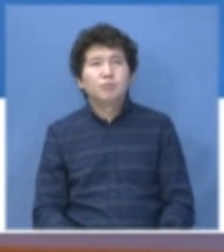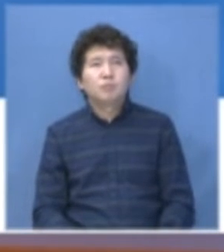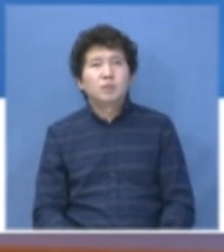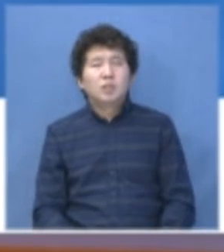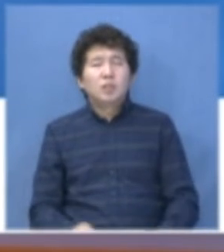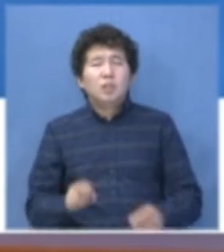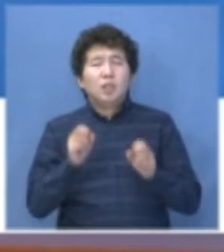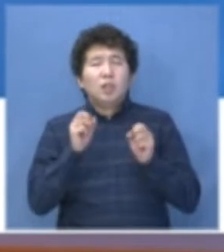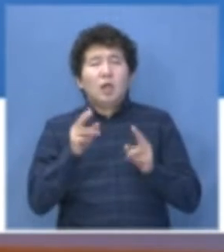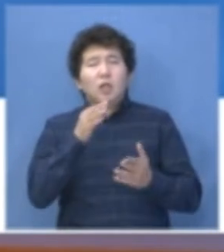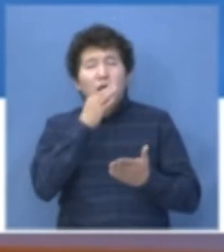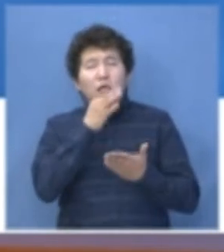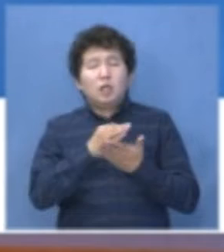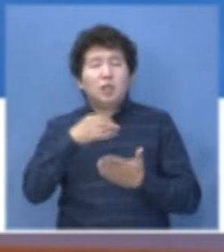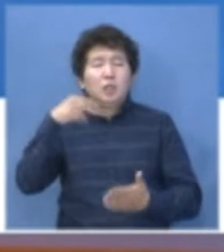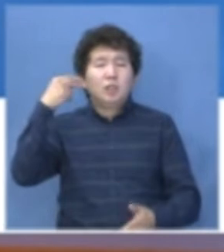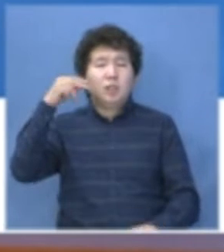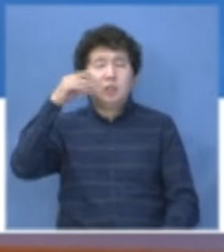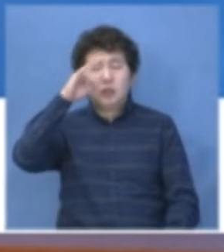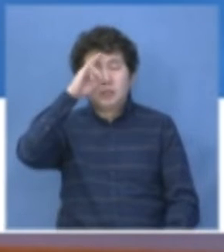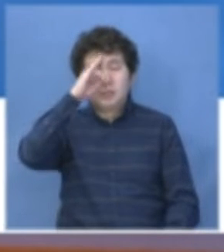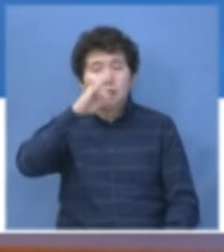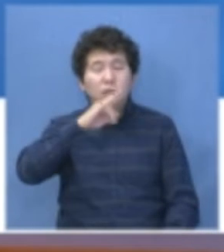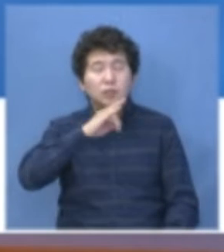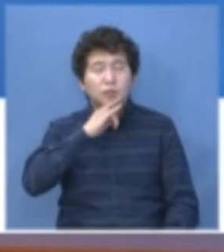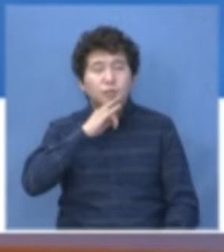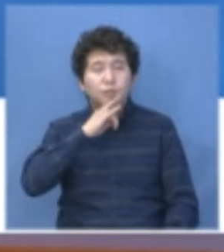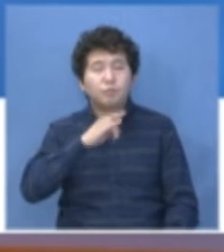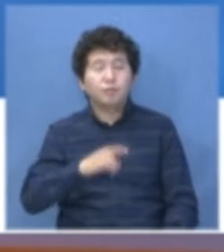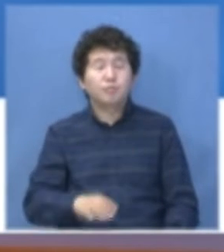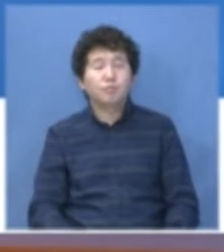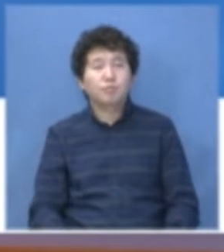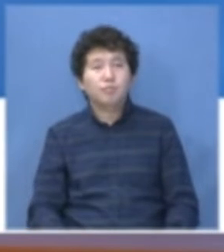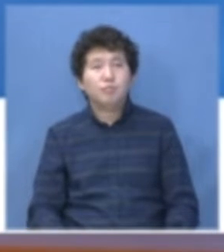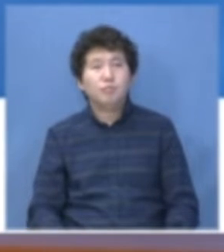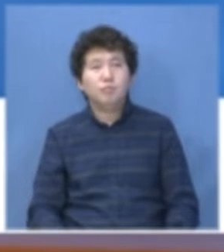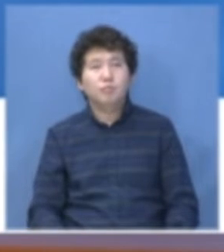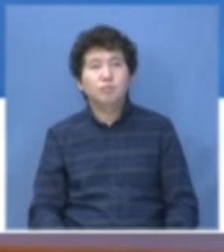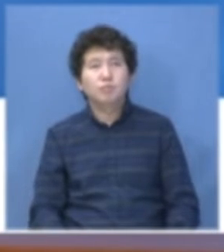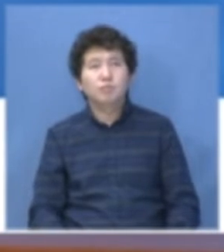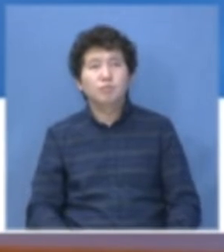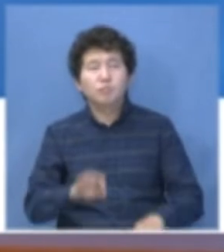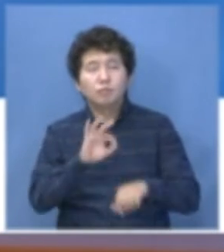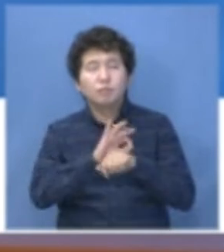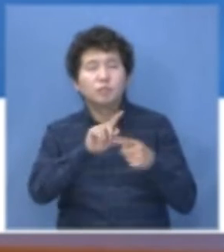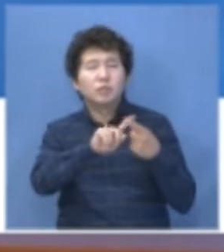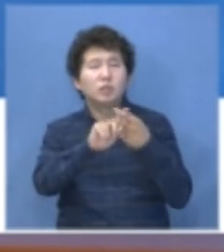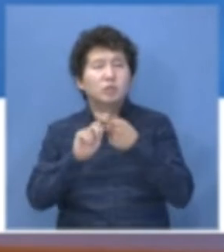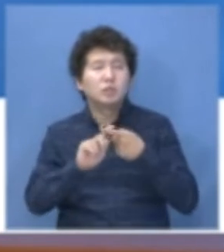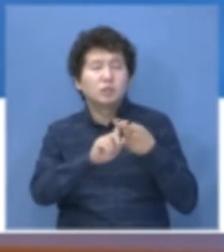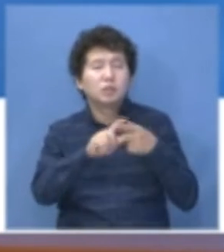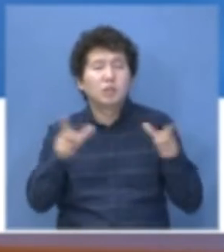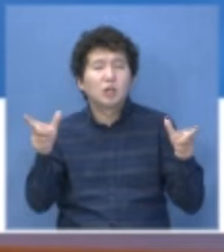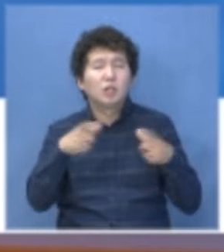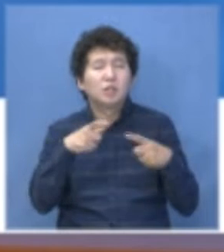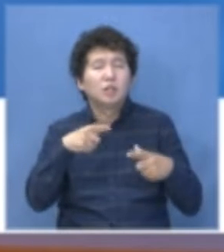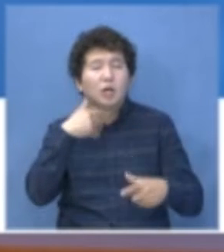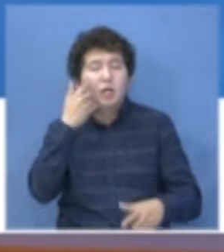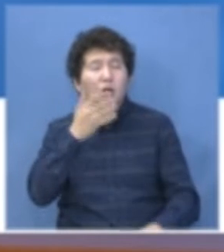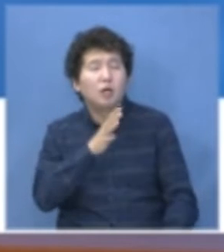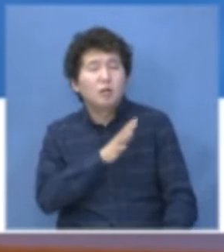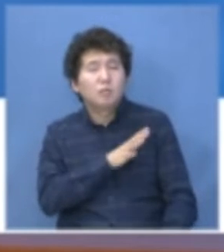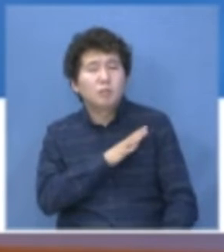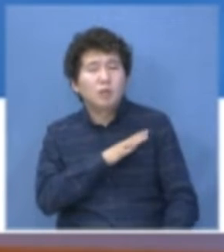Как отмечал глава государства Касым-Жомарт Токаев, несмотря на пандемию, была проделана определенная работа по совершенствованию